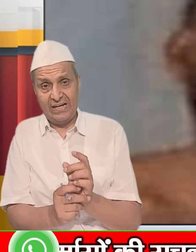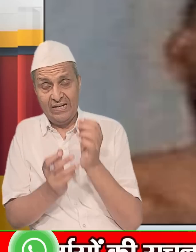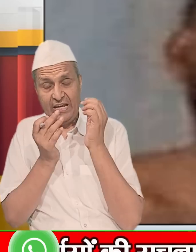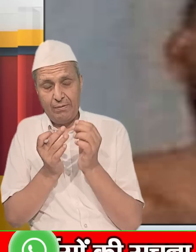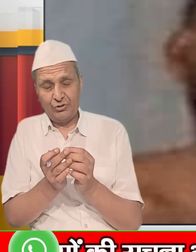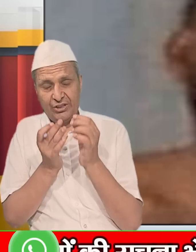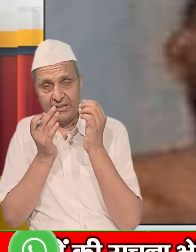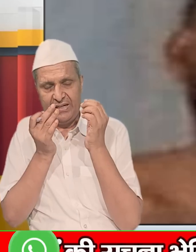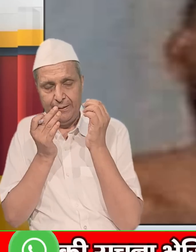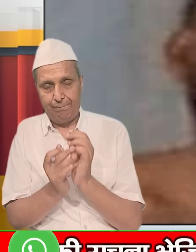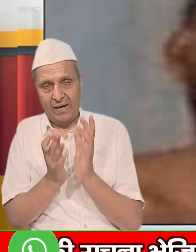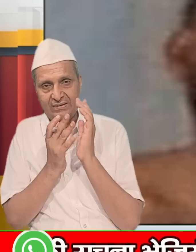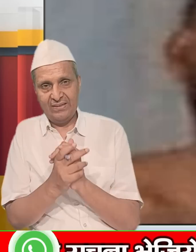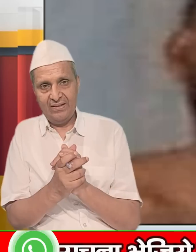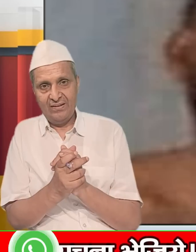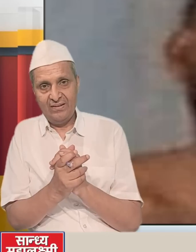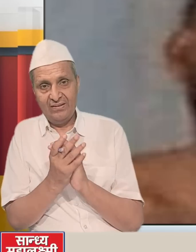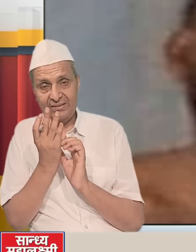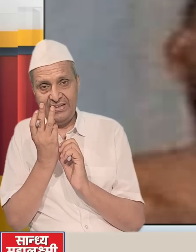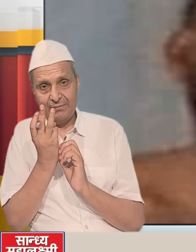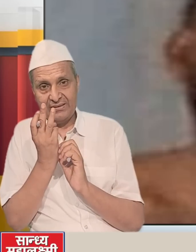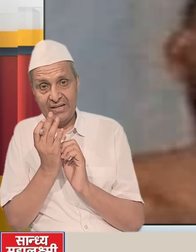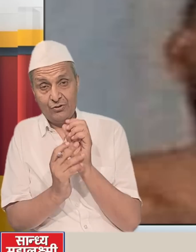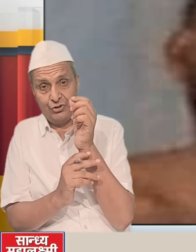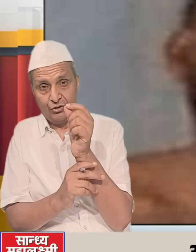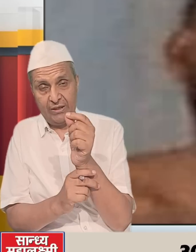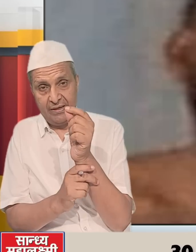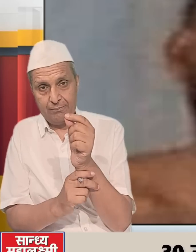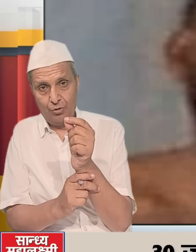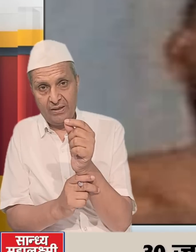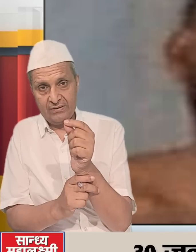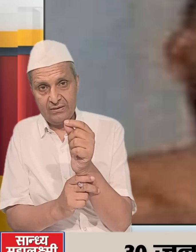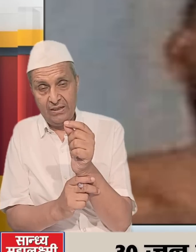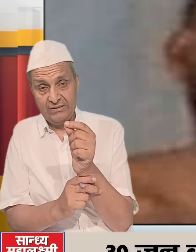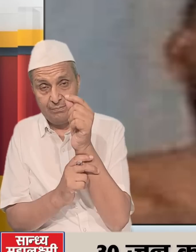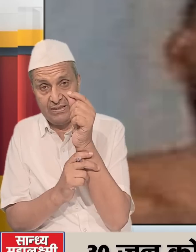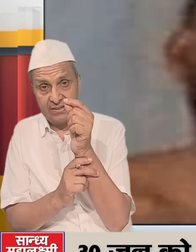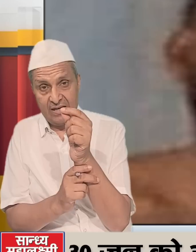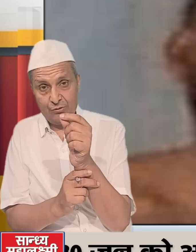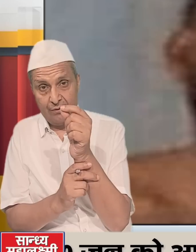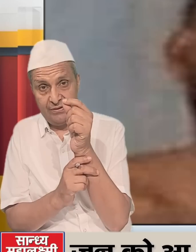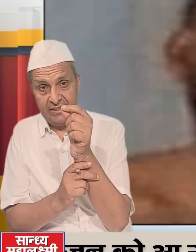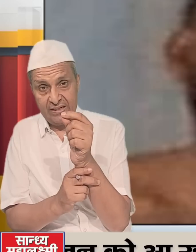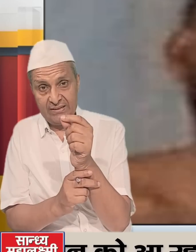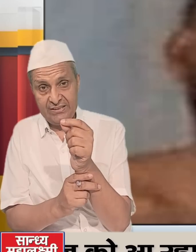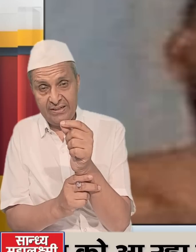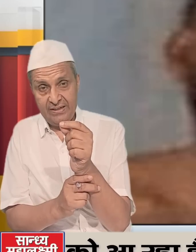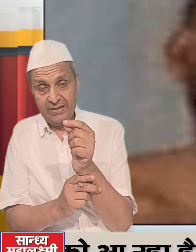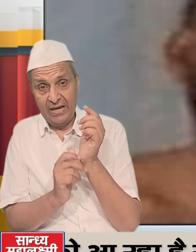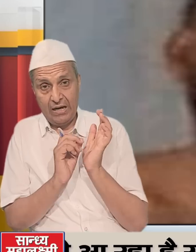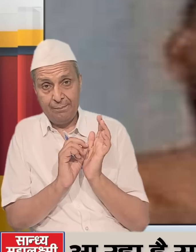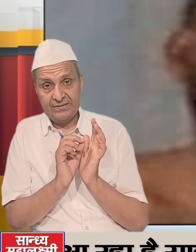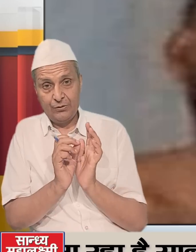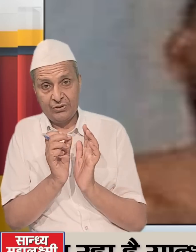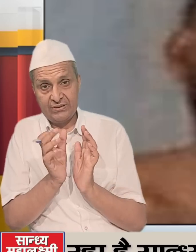नहीं हो पाता, यह भी बहुत चिंतन वाली बात है। ये तीन बातें हैं। और चौथी महत्वपूर्ण बात, जब यह सरकार द्वारा विशेष आदेश है